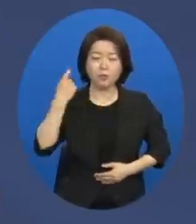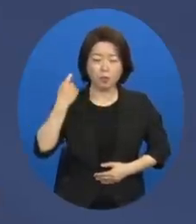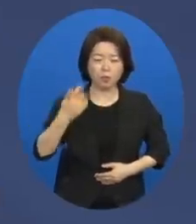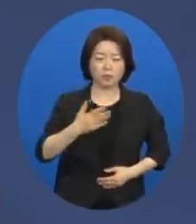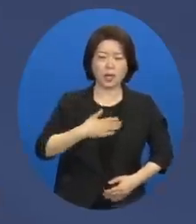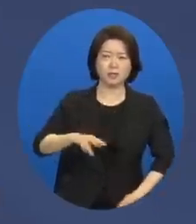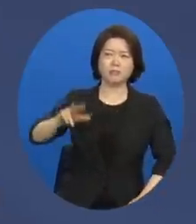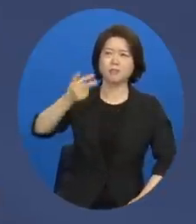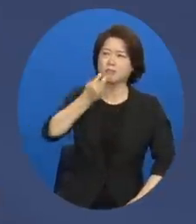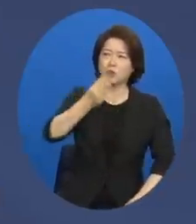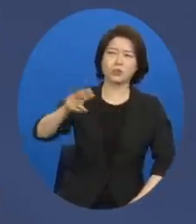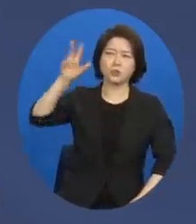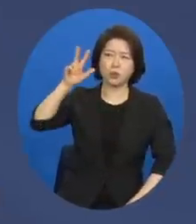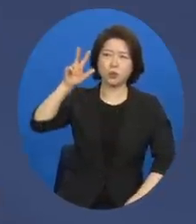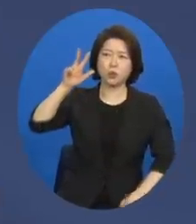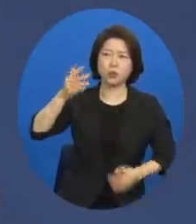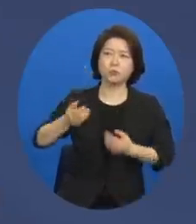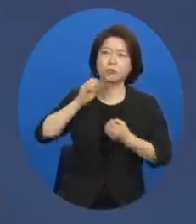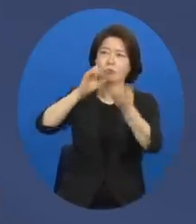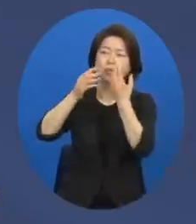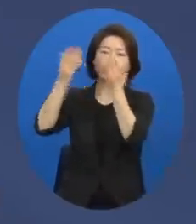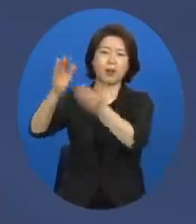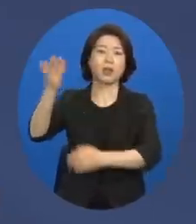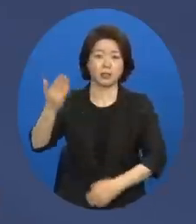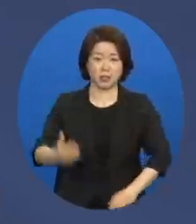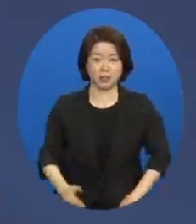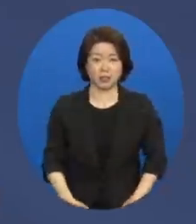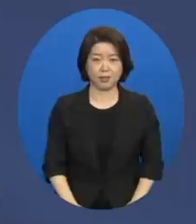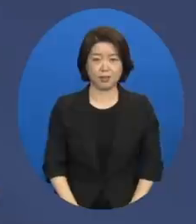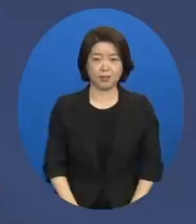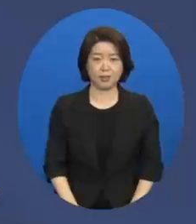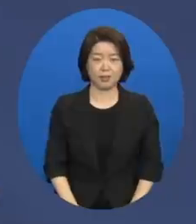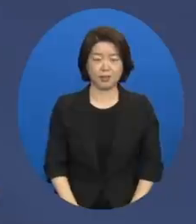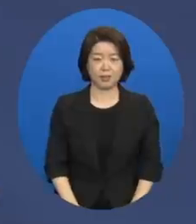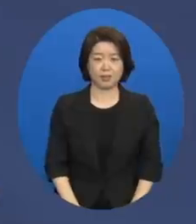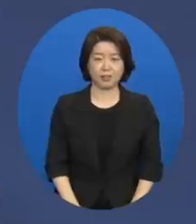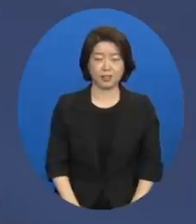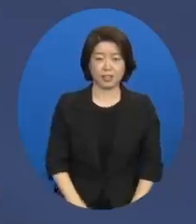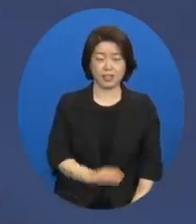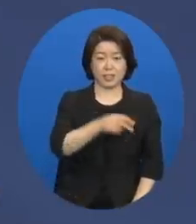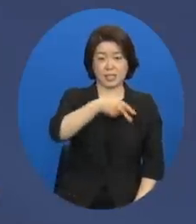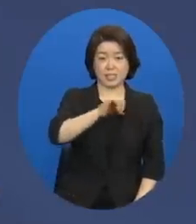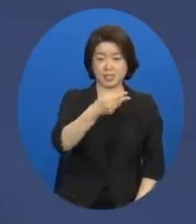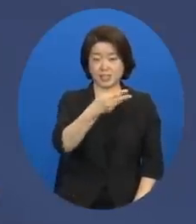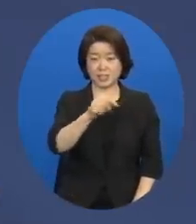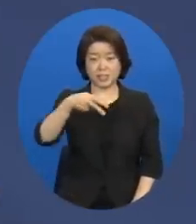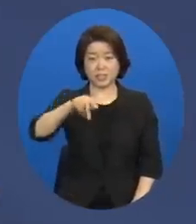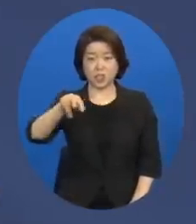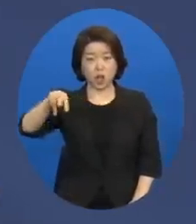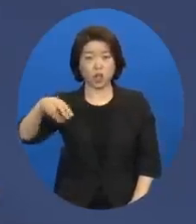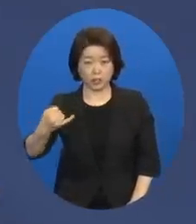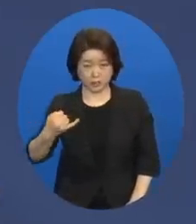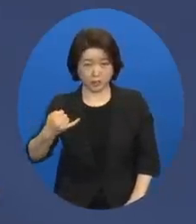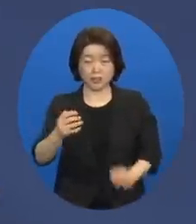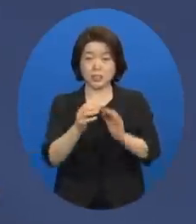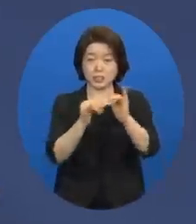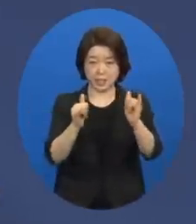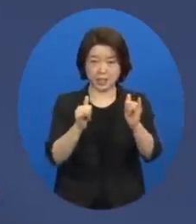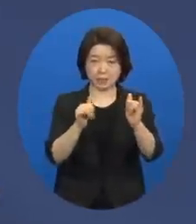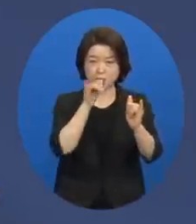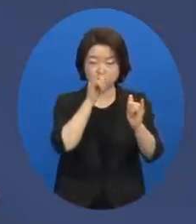걸고 받는 게 당연하지 않겠습니까? 시티 스터드라고 하는 사람이요. 찰스 스터드라고 하는